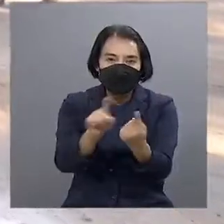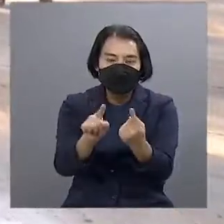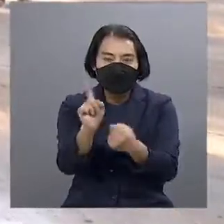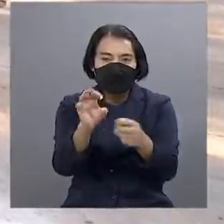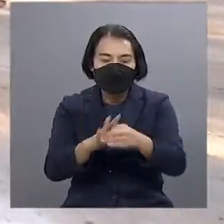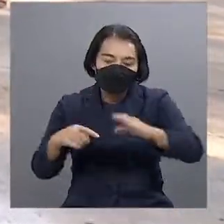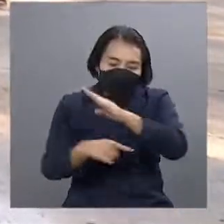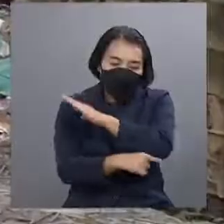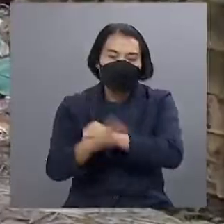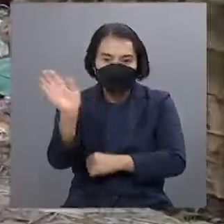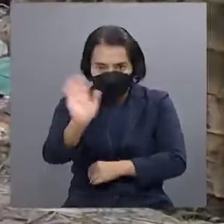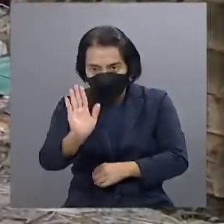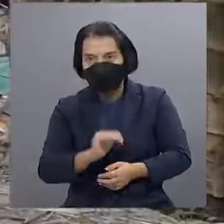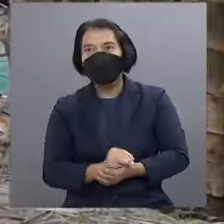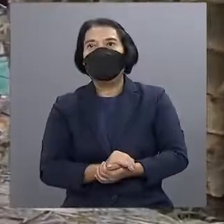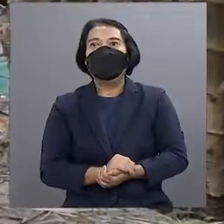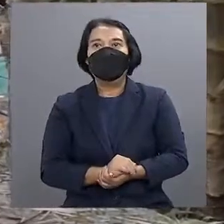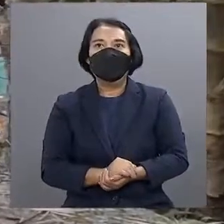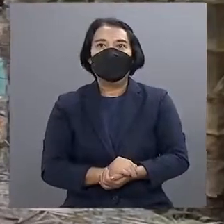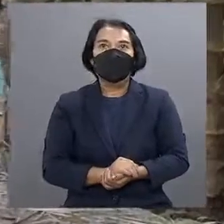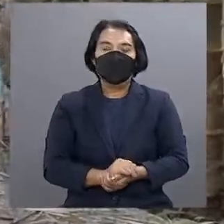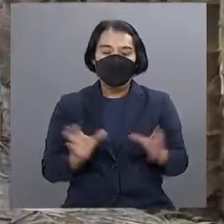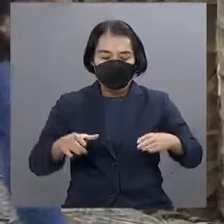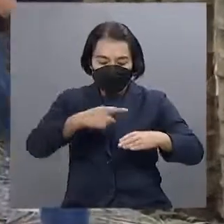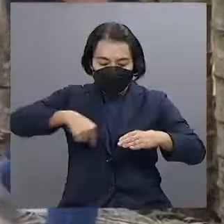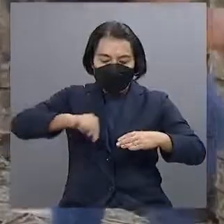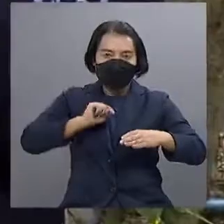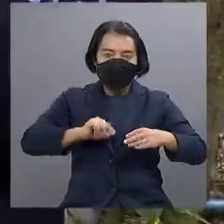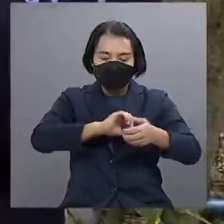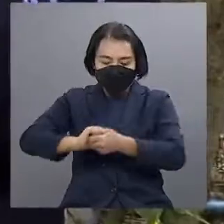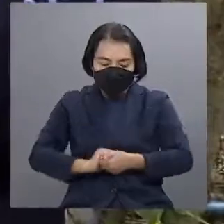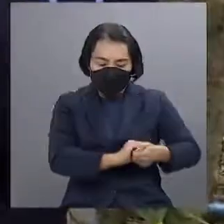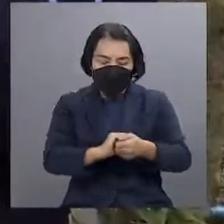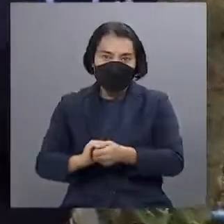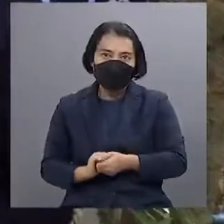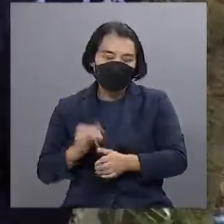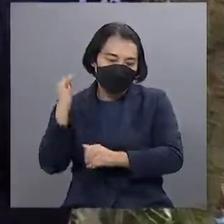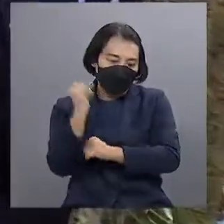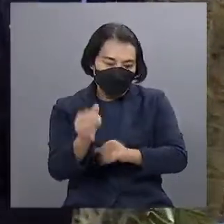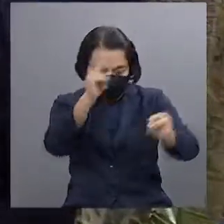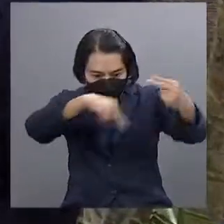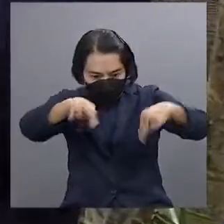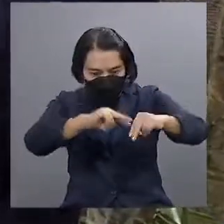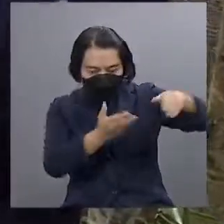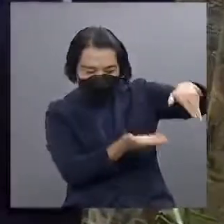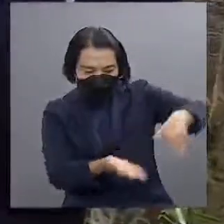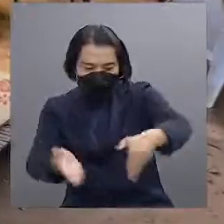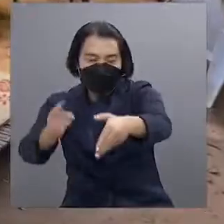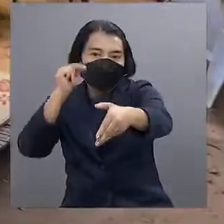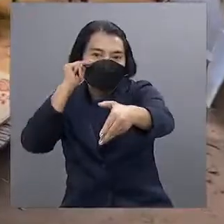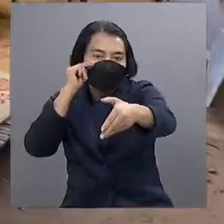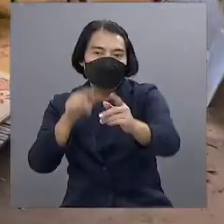นอกจากนั้นชุดบูรณาการร่วมจะได้ลงพื้นที่ตรวจสอบลำน้ำแม่สาอำเภอแม่ริมจังหวัดเชียงใหม่